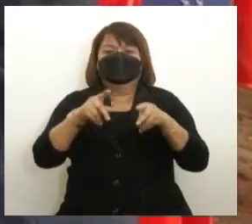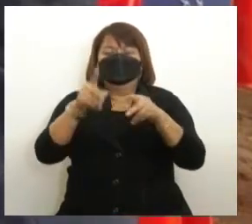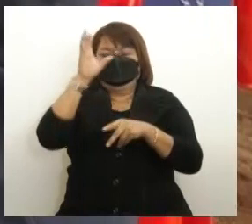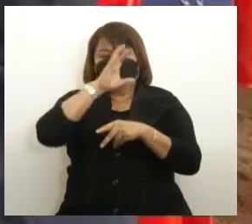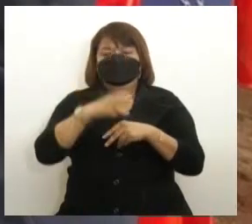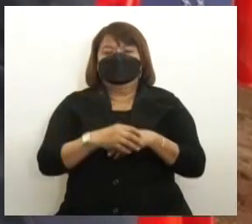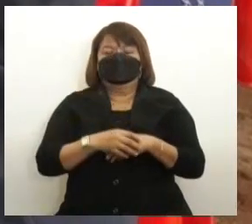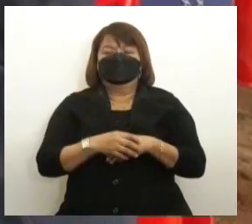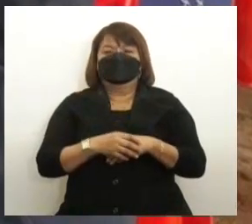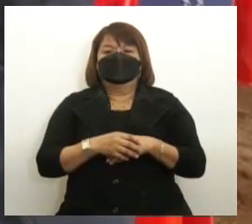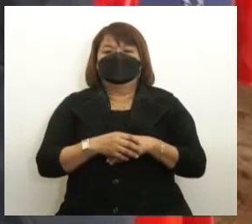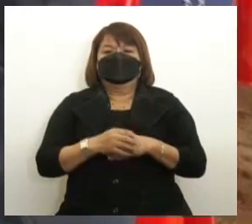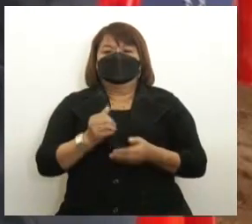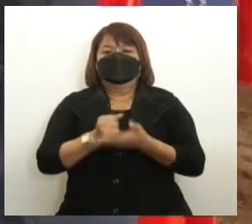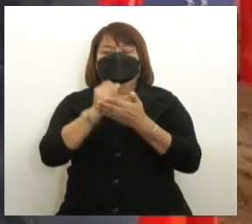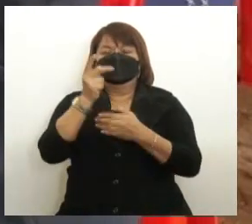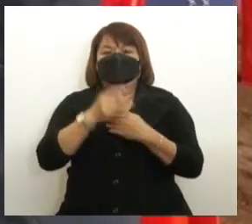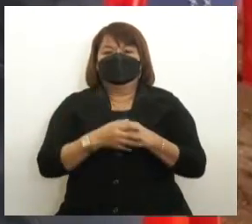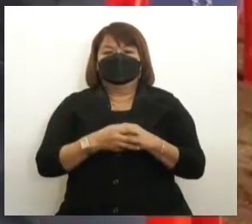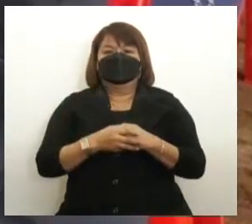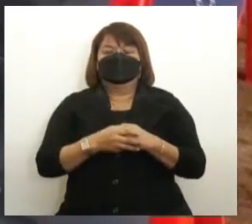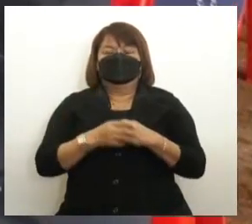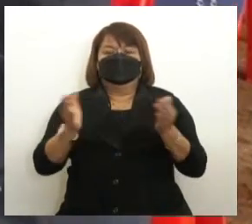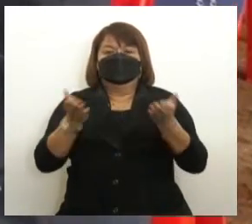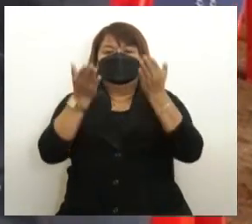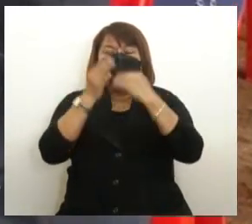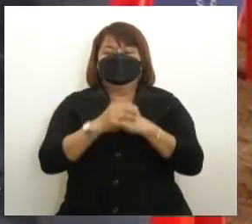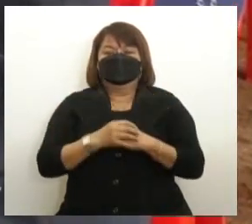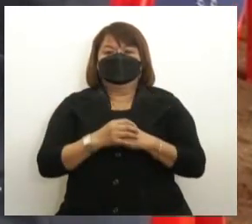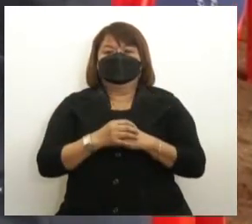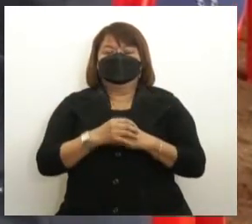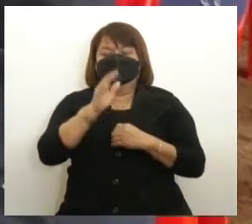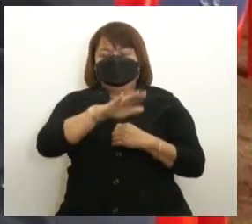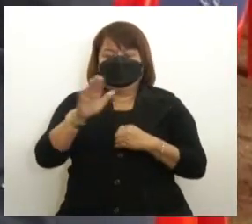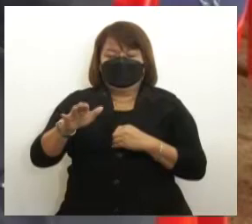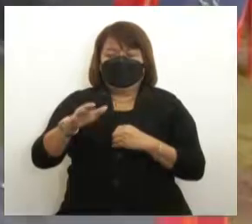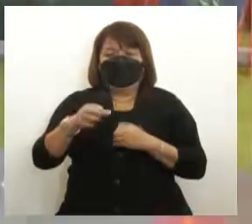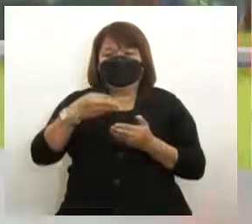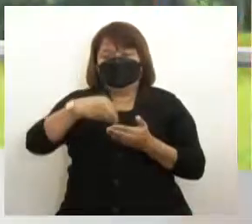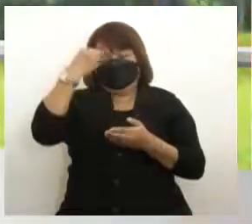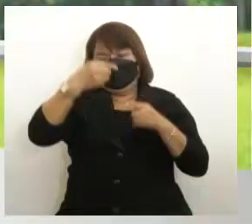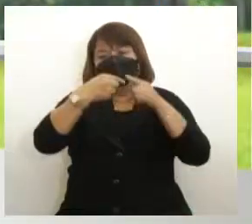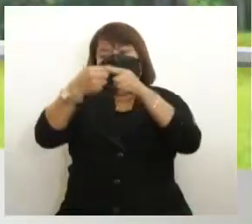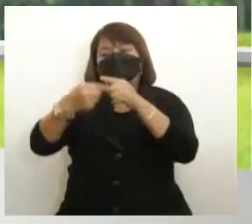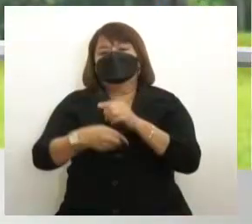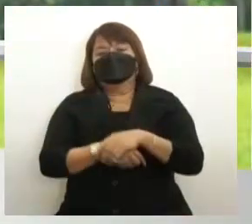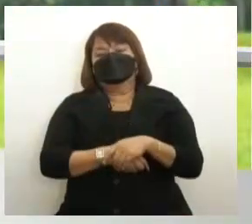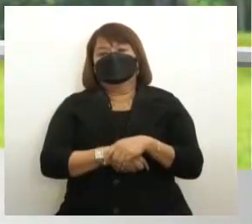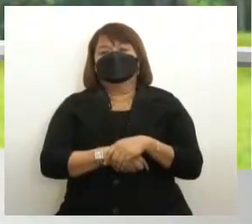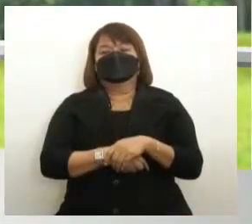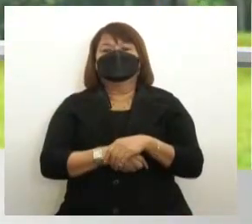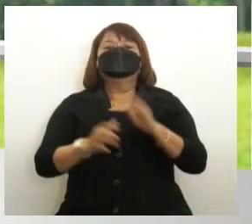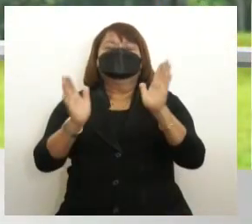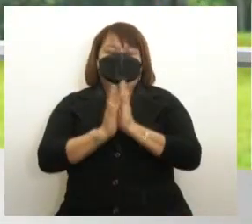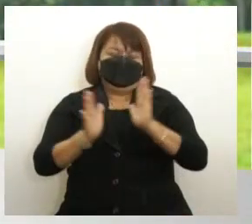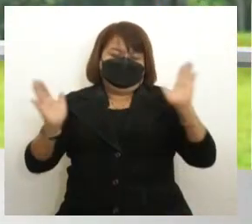คเอกชนมาช่วยกันนะคะให้สนับสนุนค่ะให้เด็กได้มีอนาคตที่ดี ต้องขอ